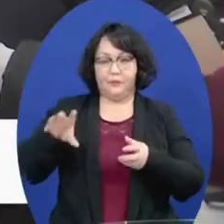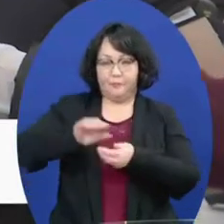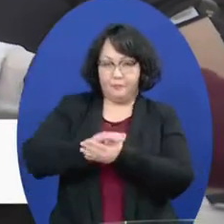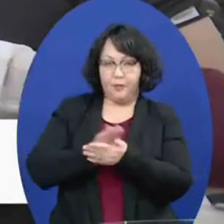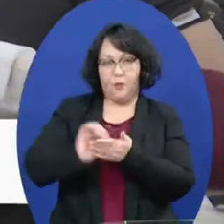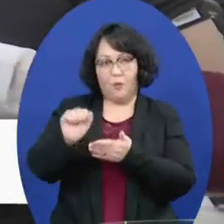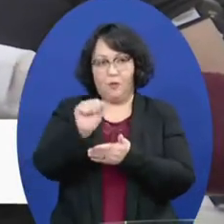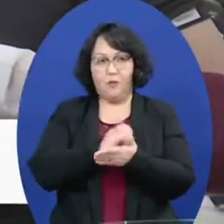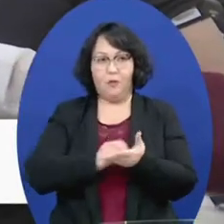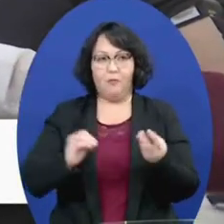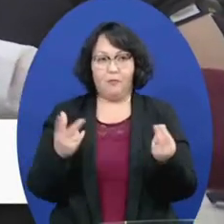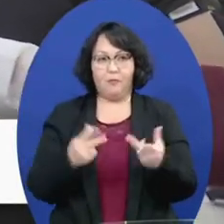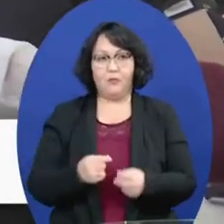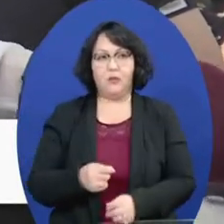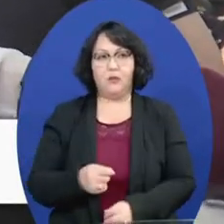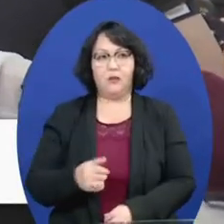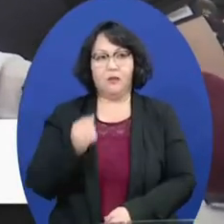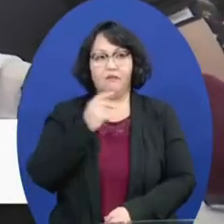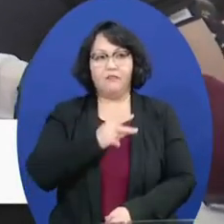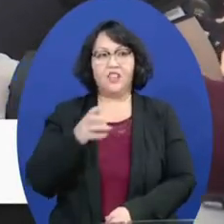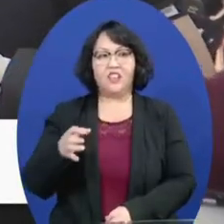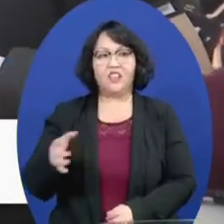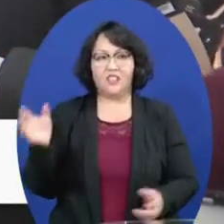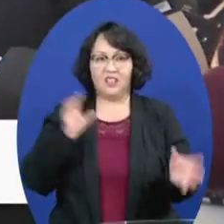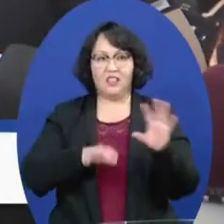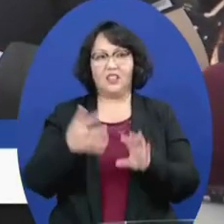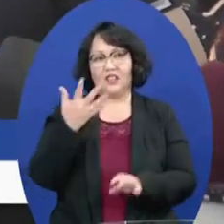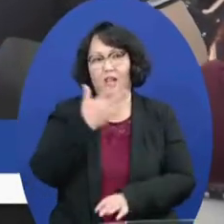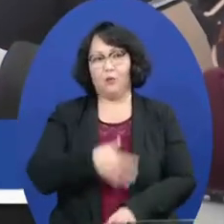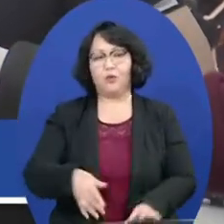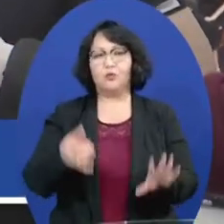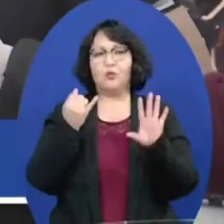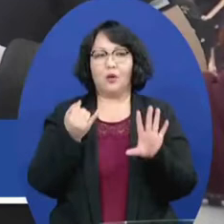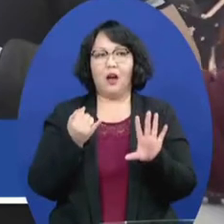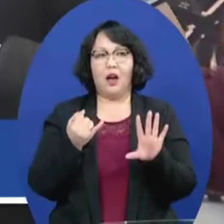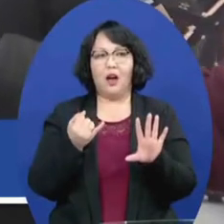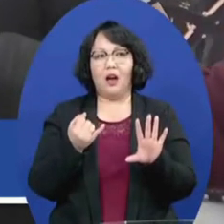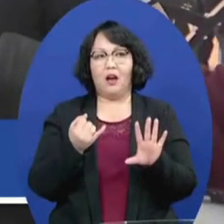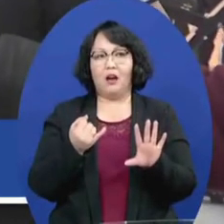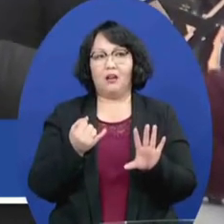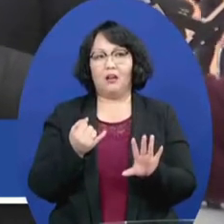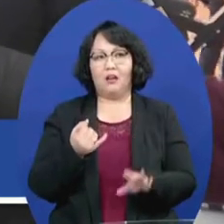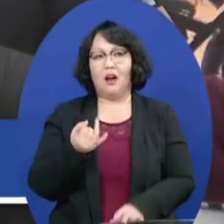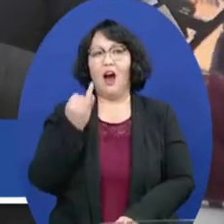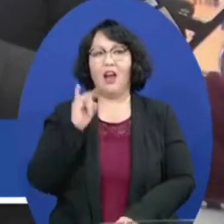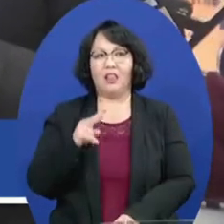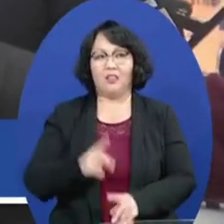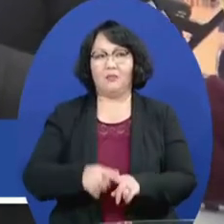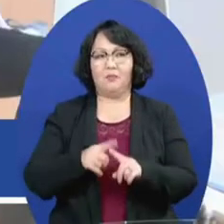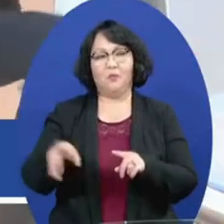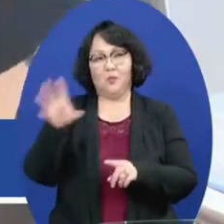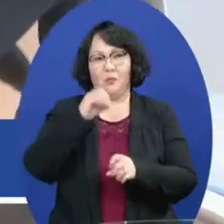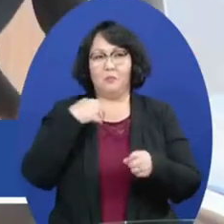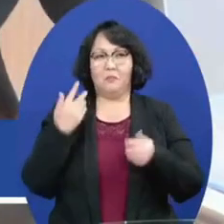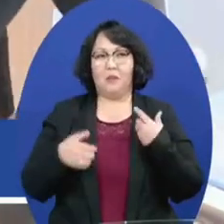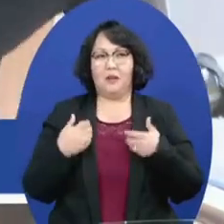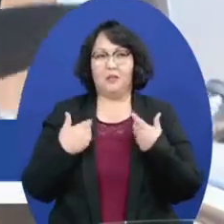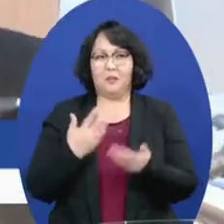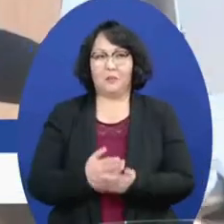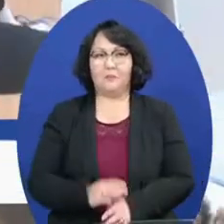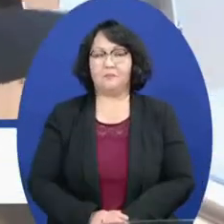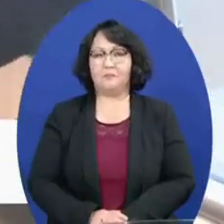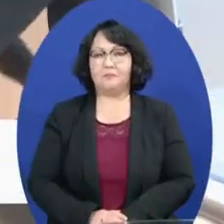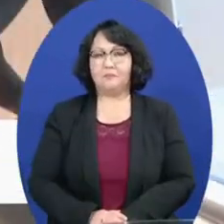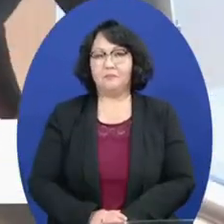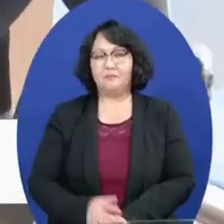тасгал хийж байгаа. Ихэвчлэн одоо өмнөдөө орж байгаа бол ер нь 5-6 айл нэмэгдсэн байна жин. 5-6 айл. Тэгээ одоо өнөөдөр нэг бүгдээрээ баяртай байдлаа усны дэглэгийг